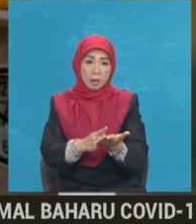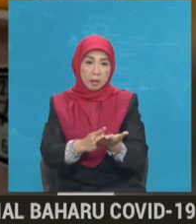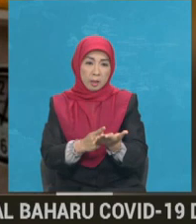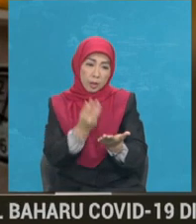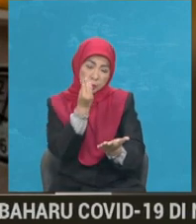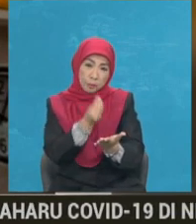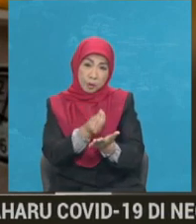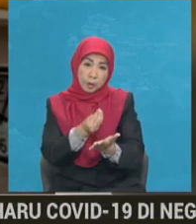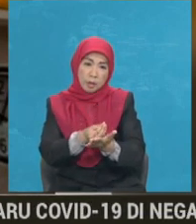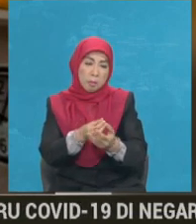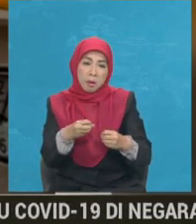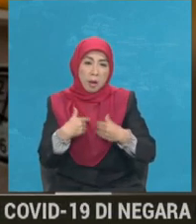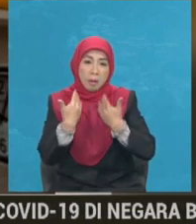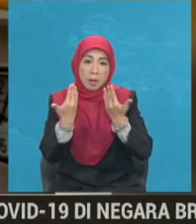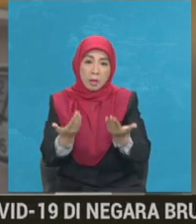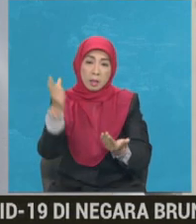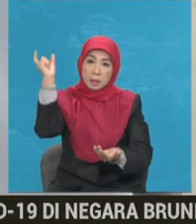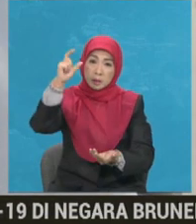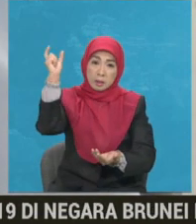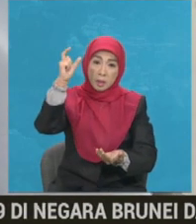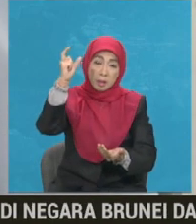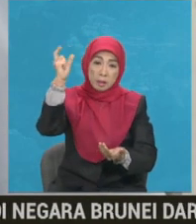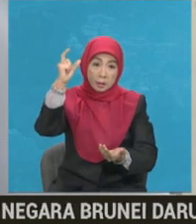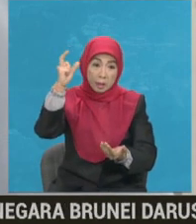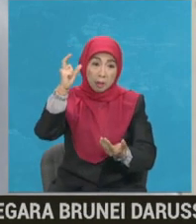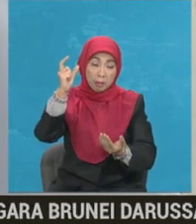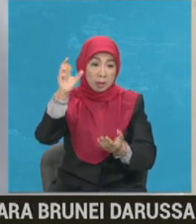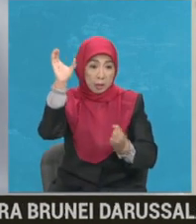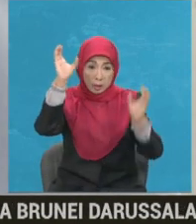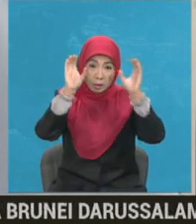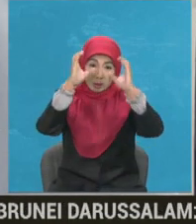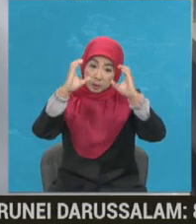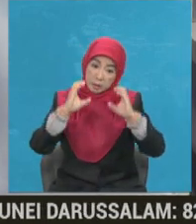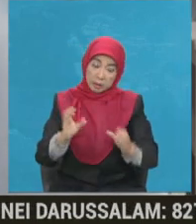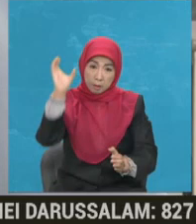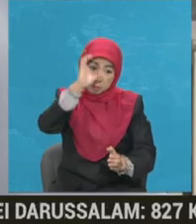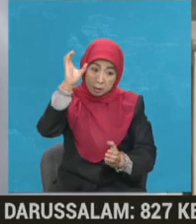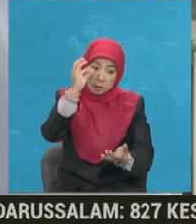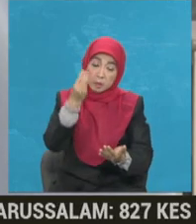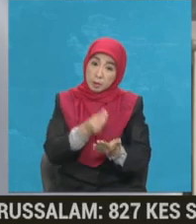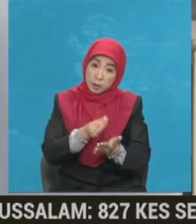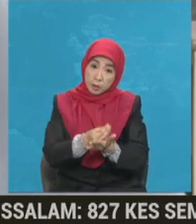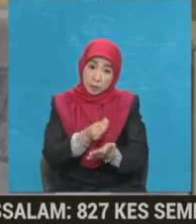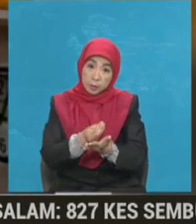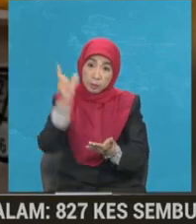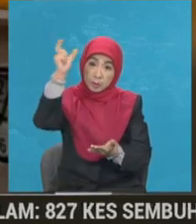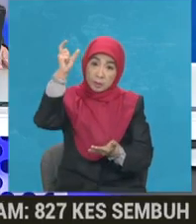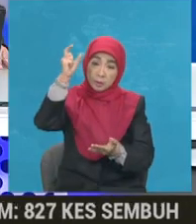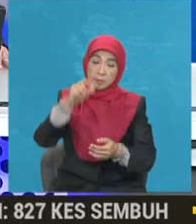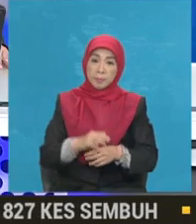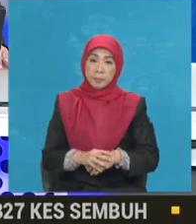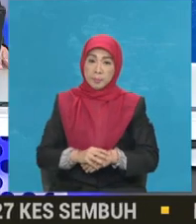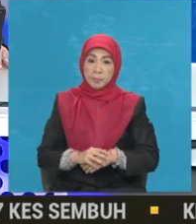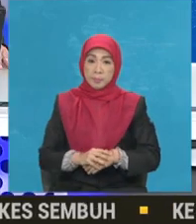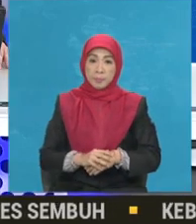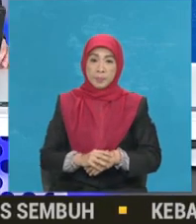pendapatan ekonomi Islam yang diadaptasi pada zaman pemerintahan Islam yang modern Pada masa ini